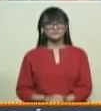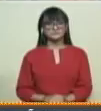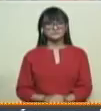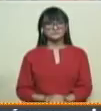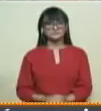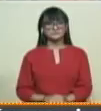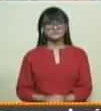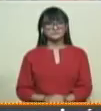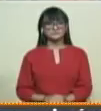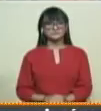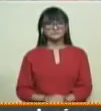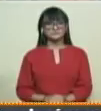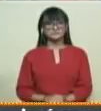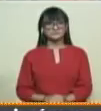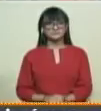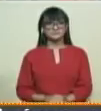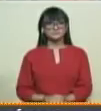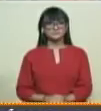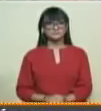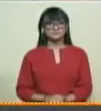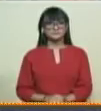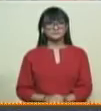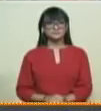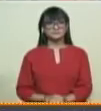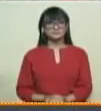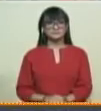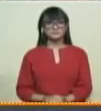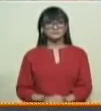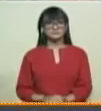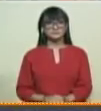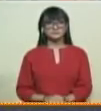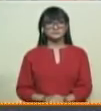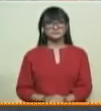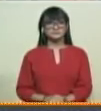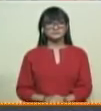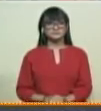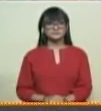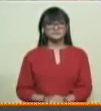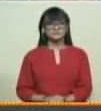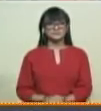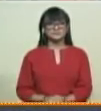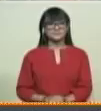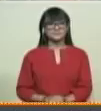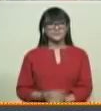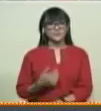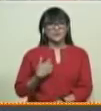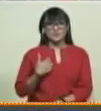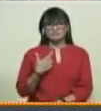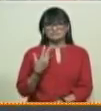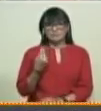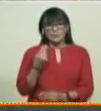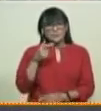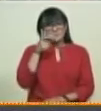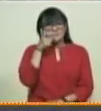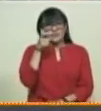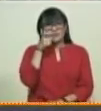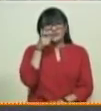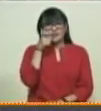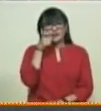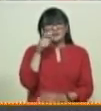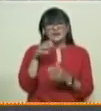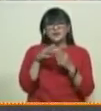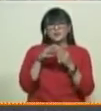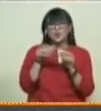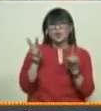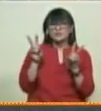adımlarla ilerlediğimizden de memnuniyetimi bildirmek istiyorum. He estado muy pendiente de todos los sucesos de Medio